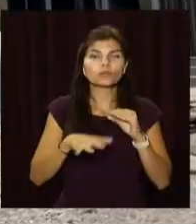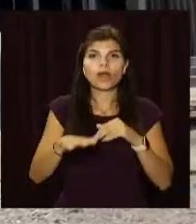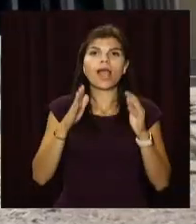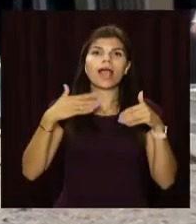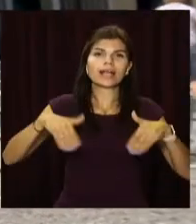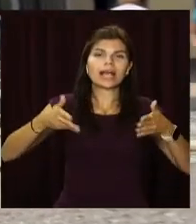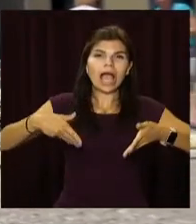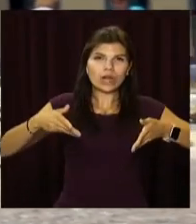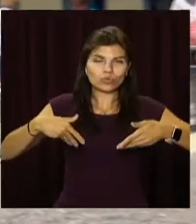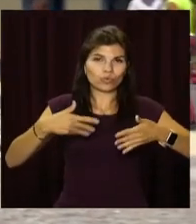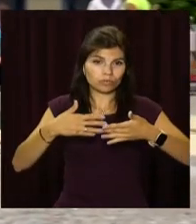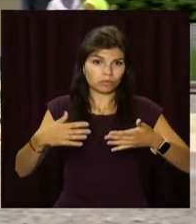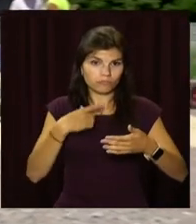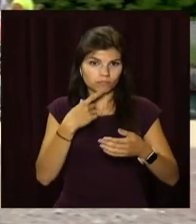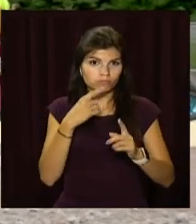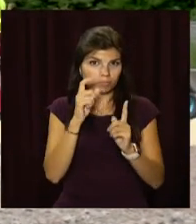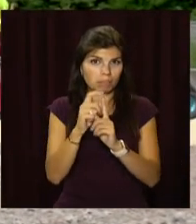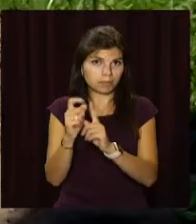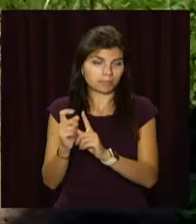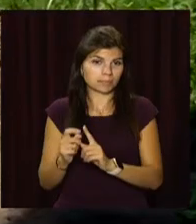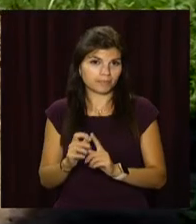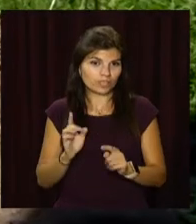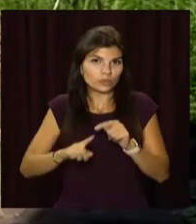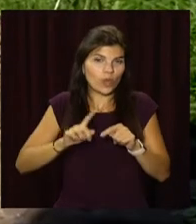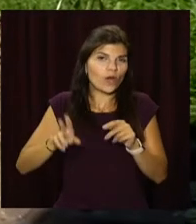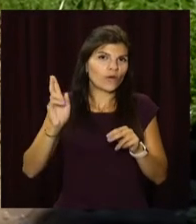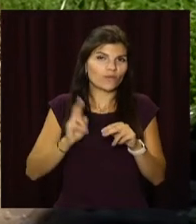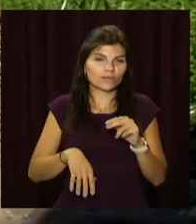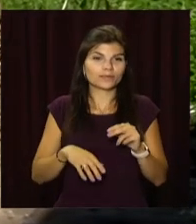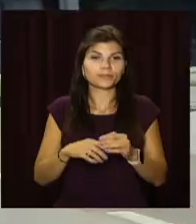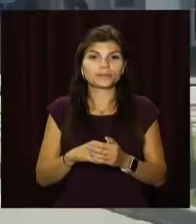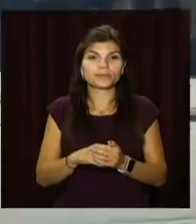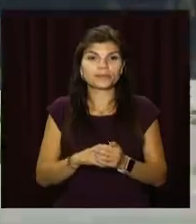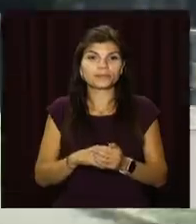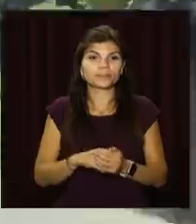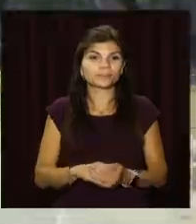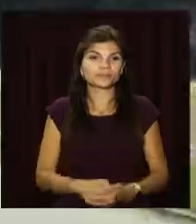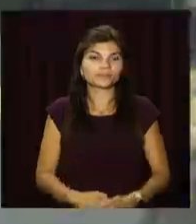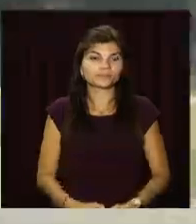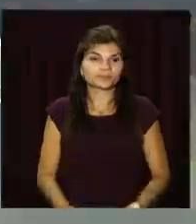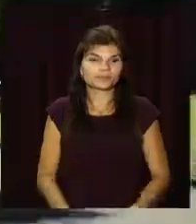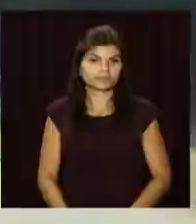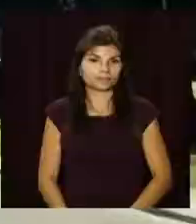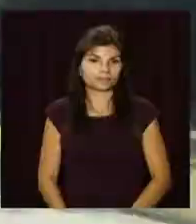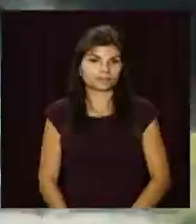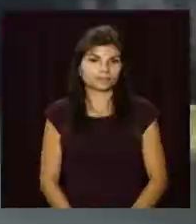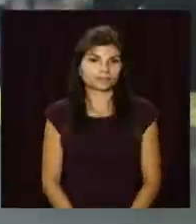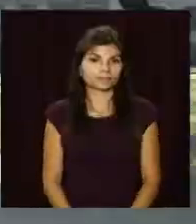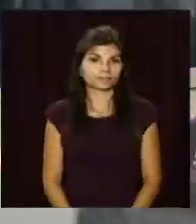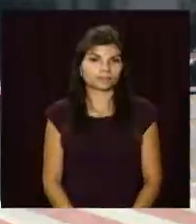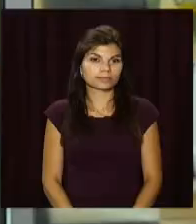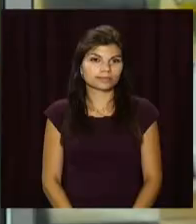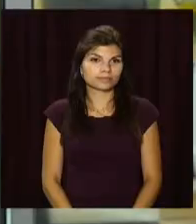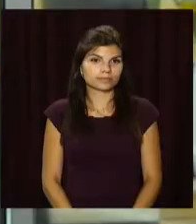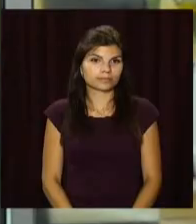коридори. Практично на фініші і роботи з благоустрою території навколо нового медичного закладу. Ірина Акімова, Ігор Василенко, Open News, телеканал